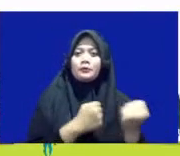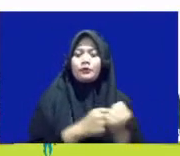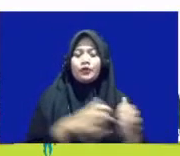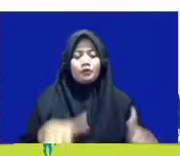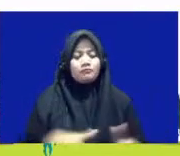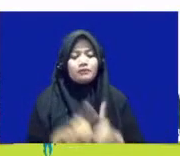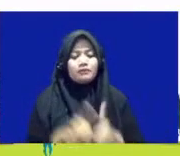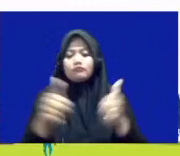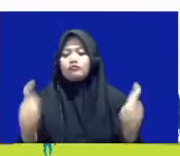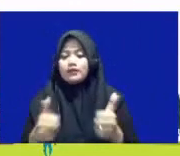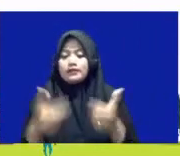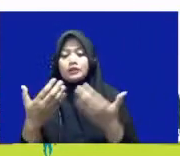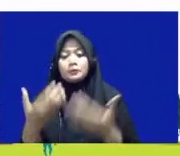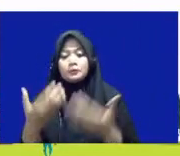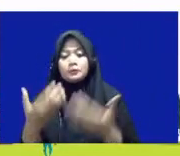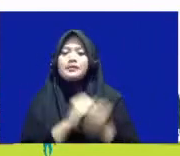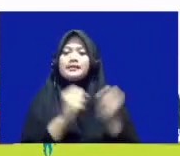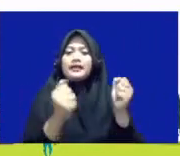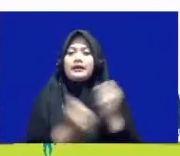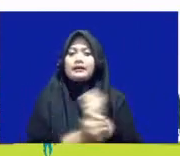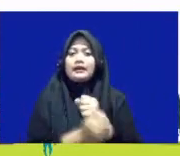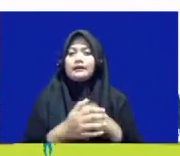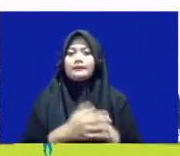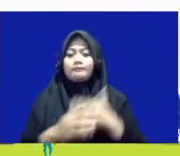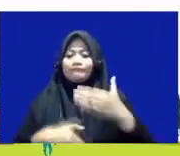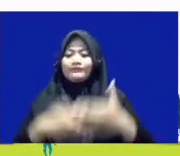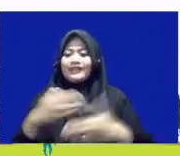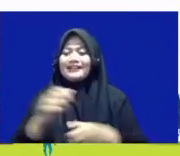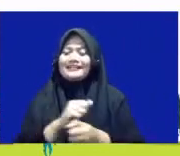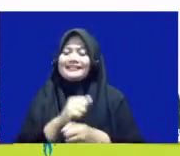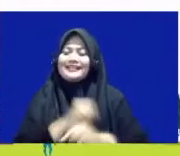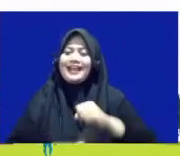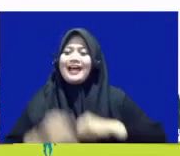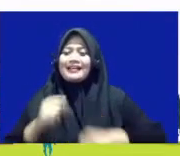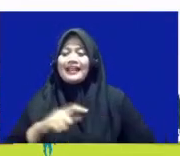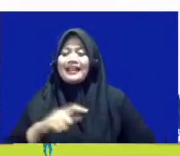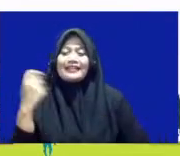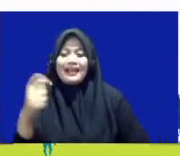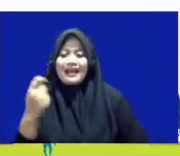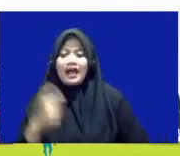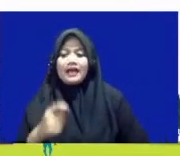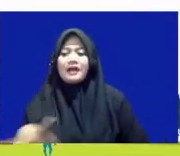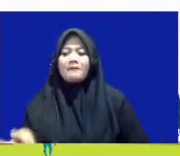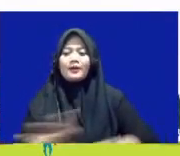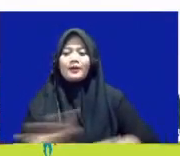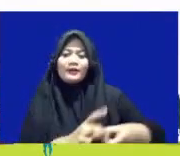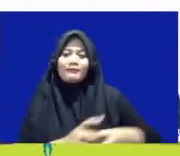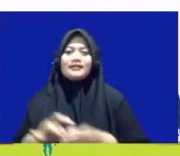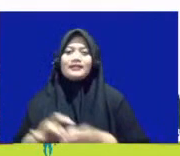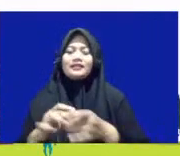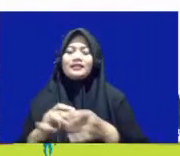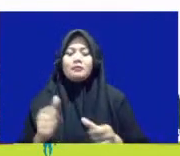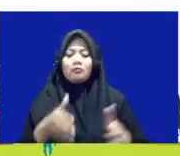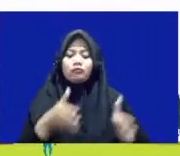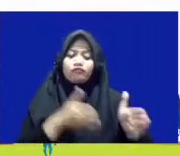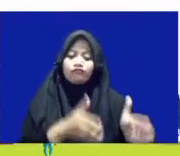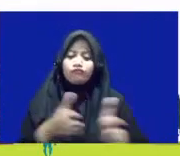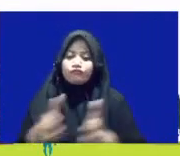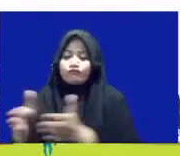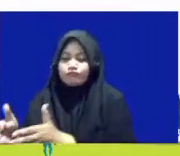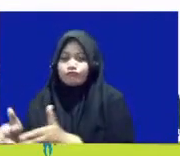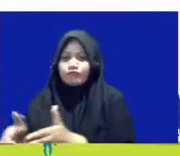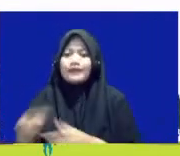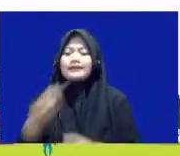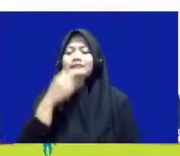bencana. Di dalam pelaksanaan kegiatan, Tagana berkolaborasi dengan multi pihak, seperti lembaga